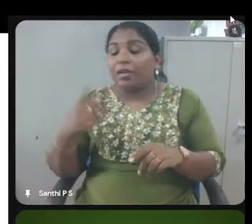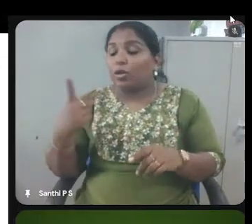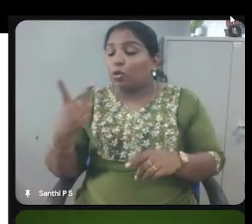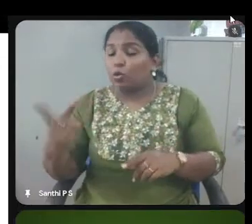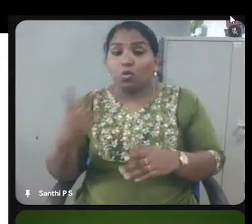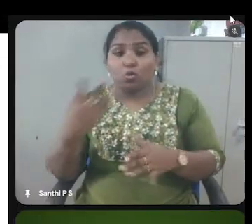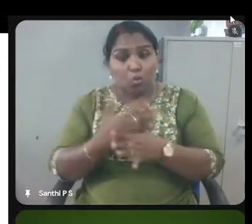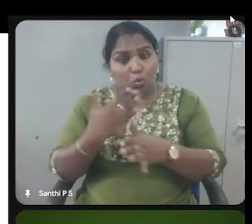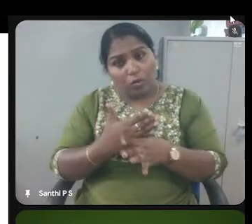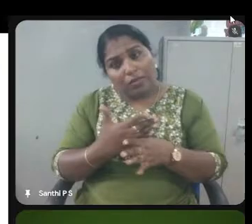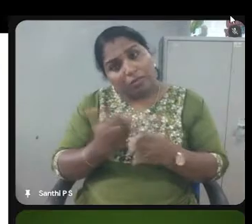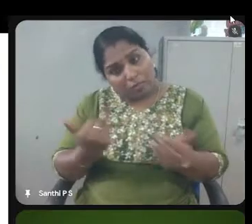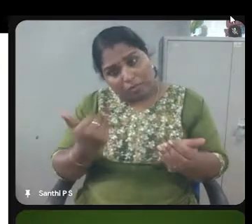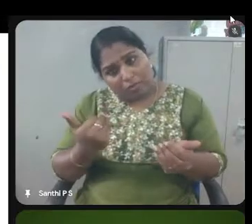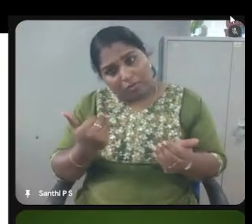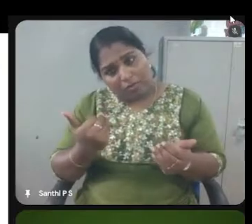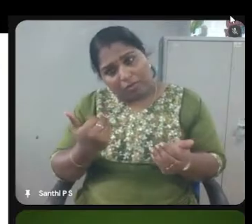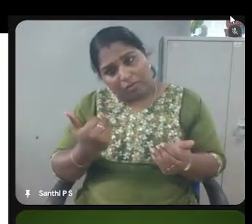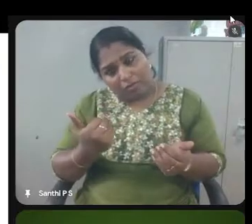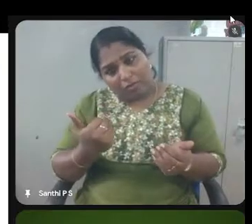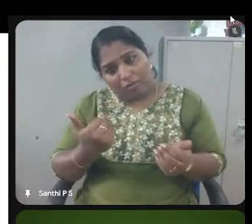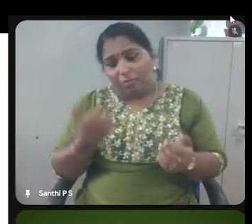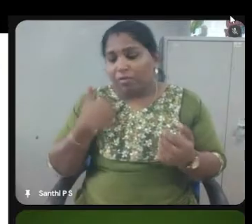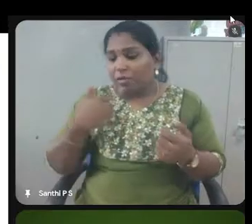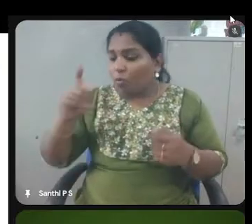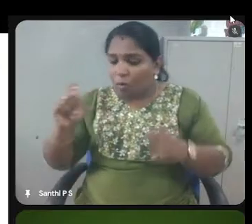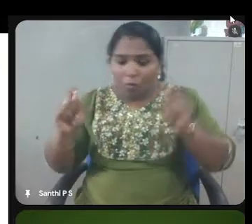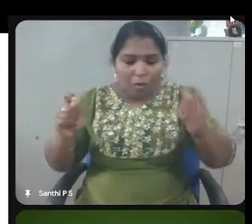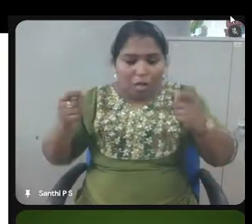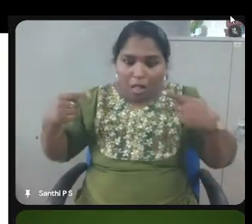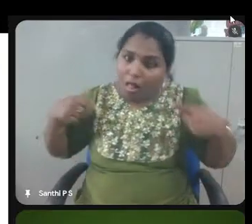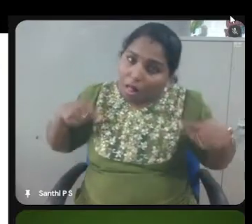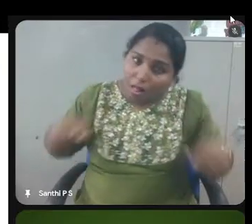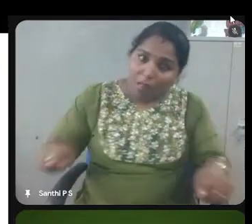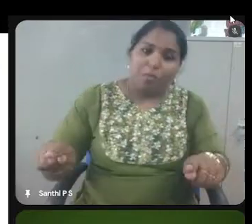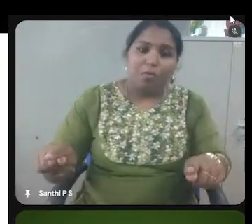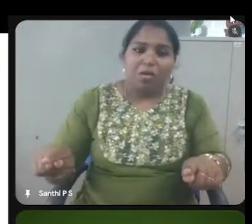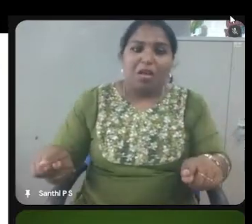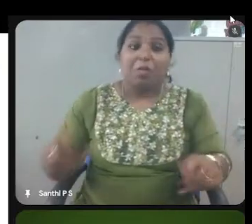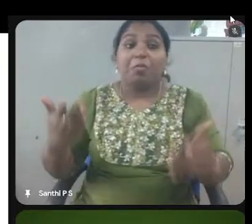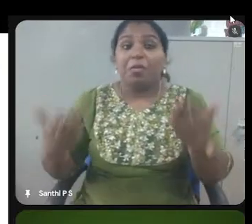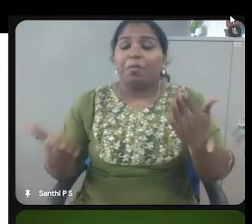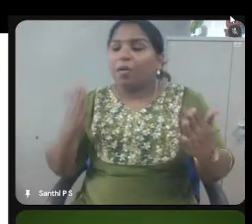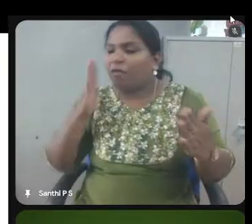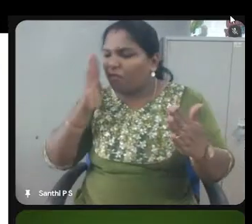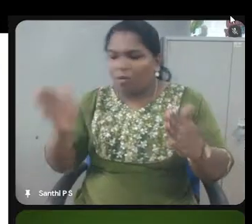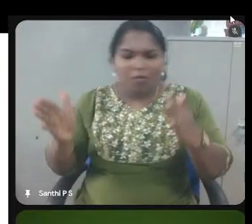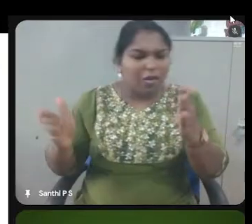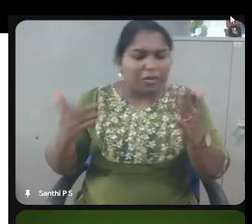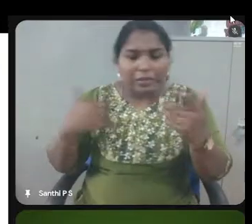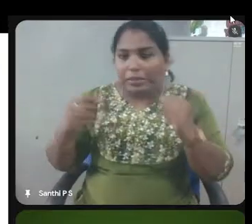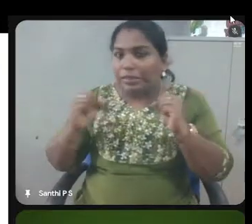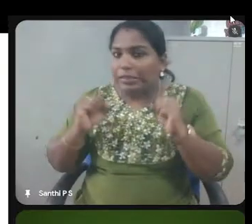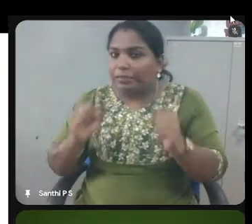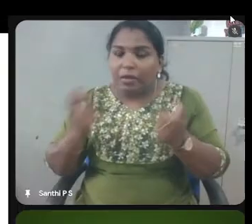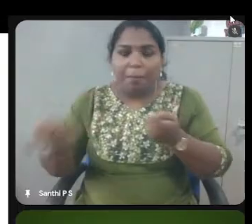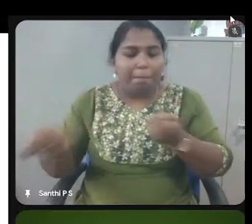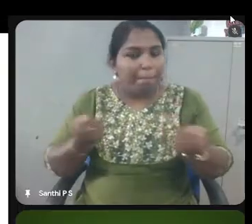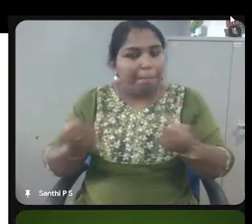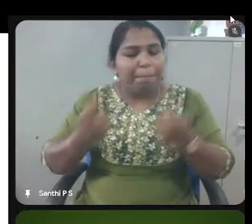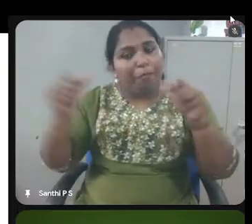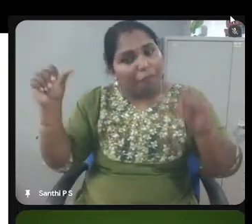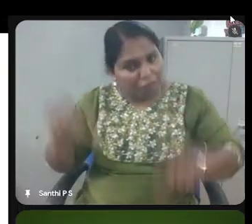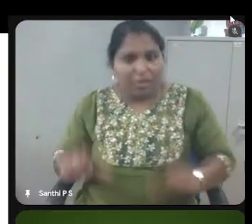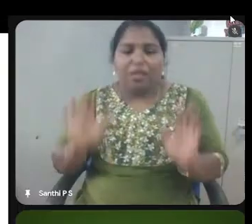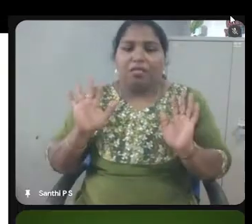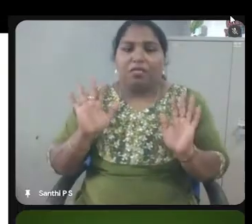ചെയ്യാൻ പറ്റത്തില്ല, ഒറ്റൊരു കാര്യമേ ചെയ്യാൻ പറ്റത്തുള്ളൂ. അപ്പൊ അങ്ങനെ രണ്ട് കാര്യങ്ങൾ ചെയ്യുമ്പം ശ്രദ്ധ ഇങ്ങനെ മാറി മാറിയാ പോകുന്നത്. അപ്പം നമ്മൾ